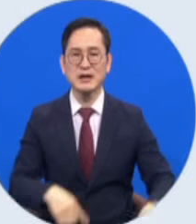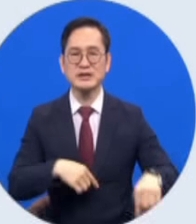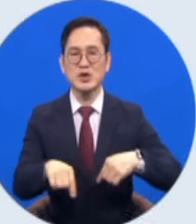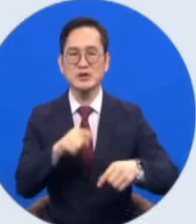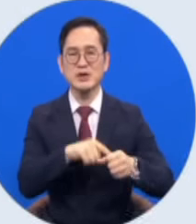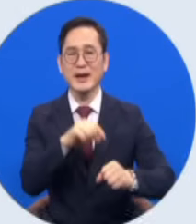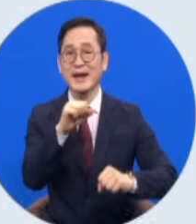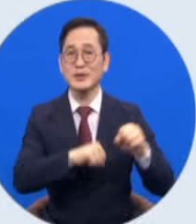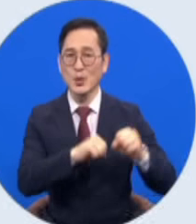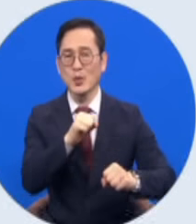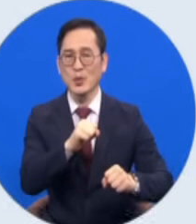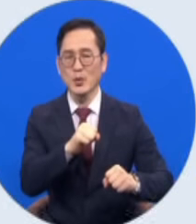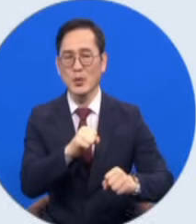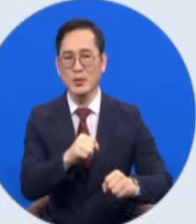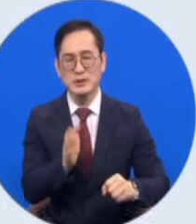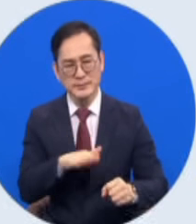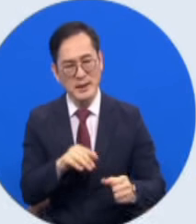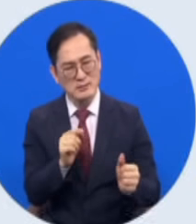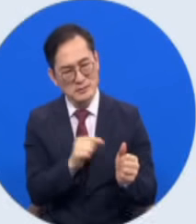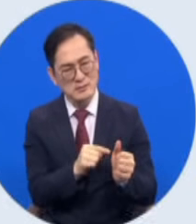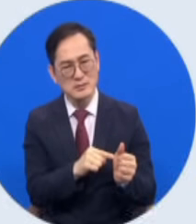풀이가 되고 있습니다.